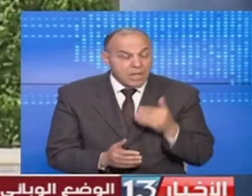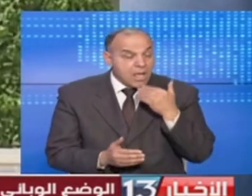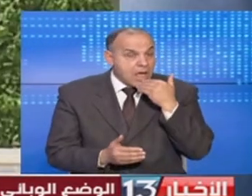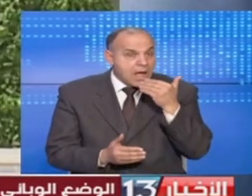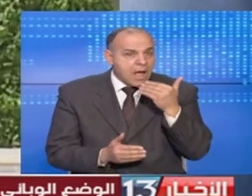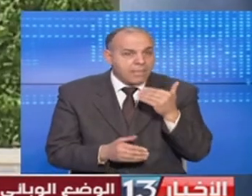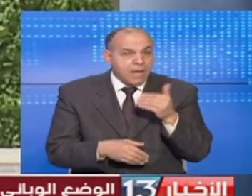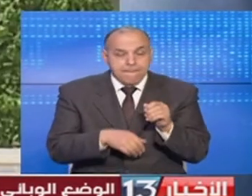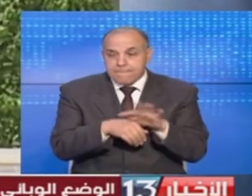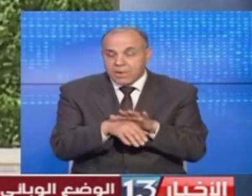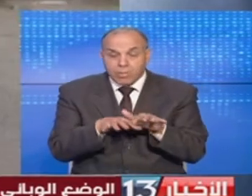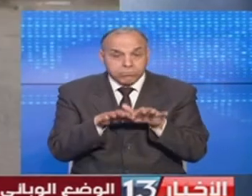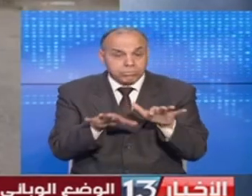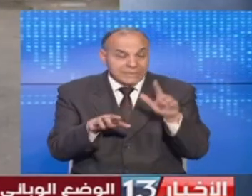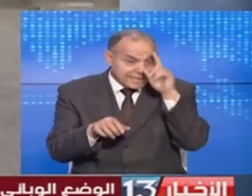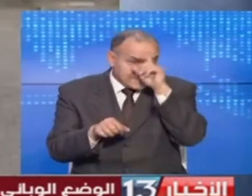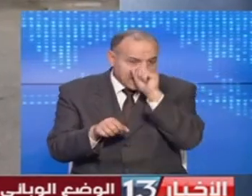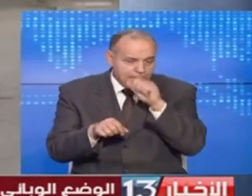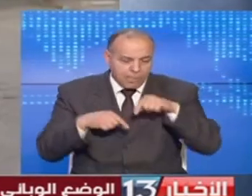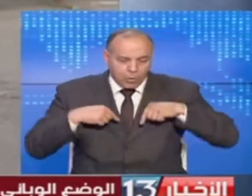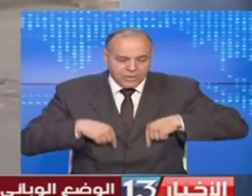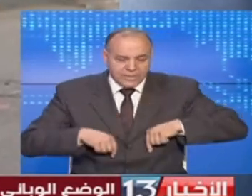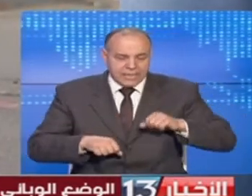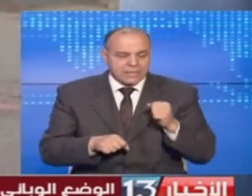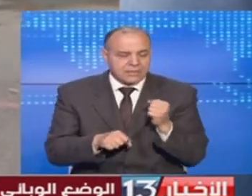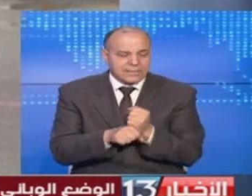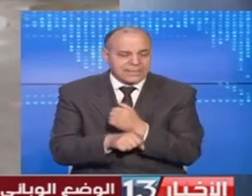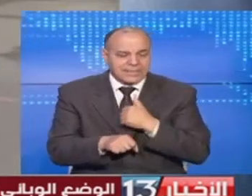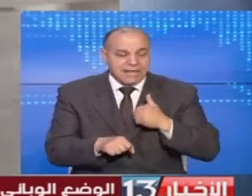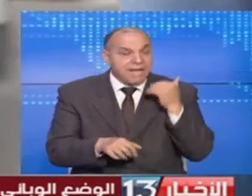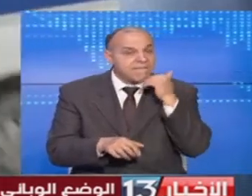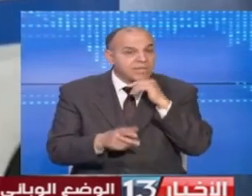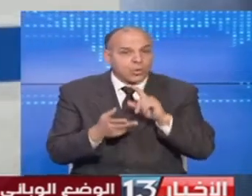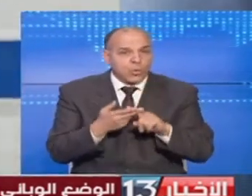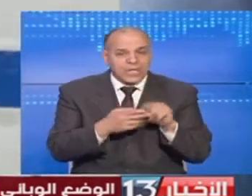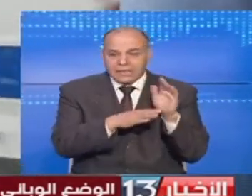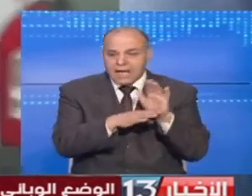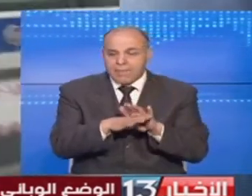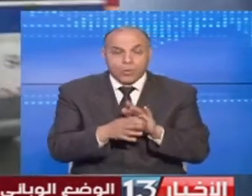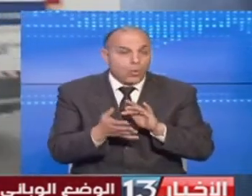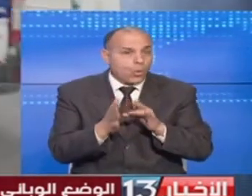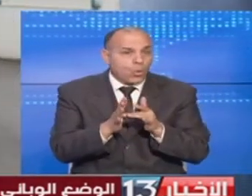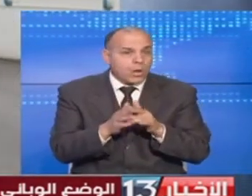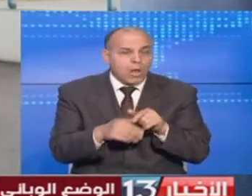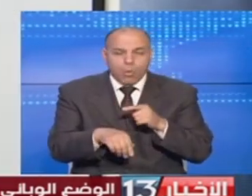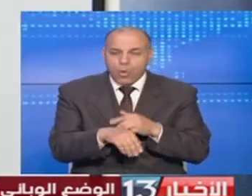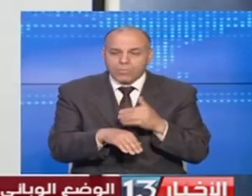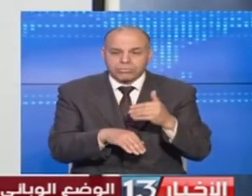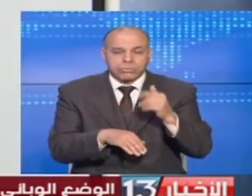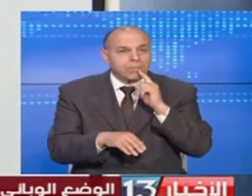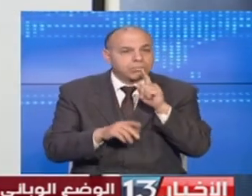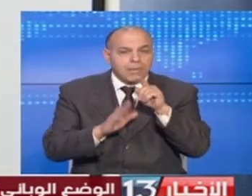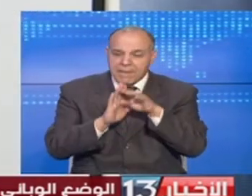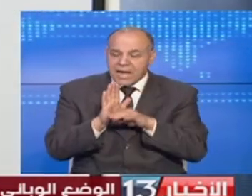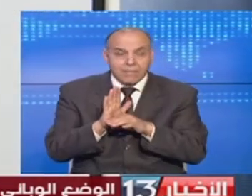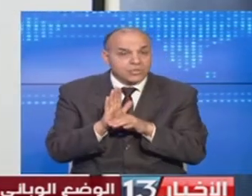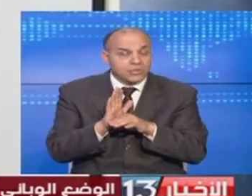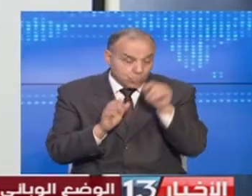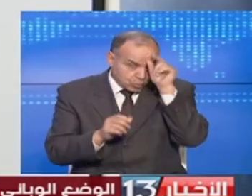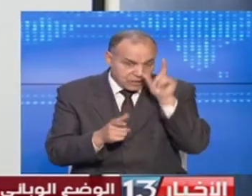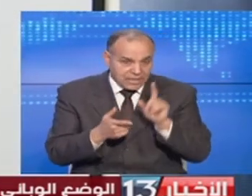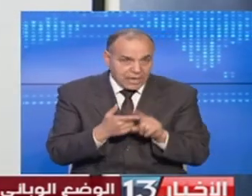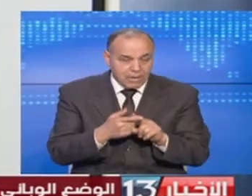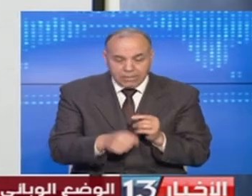ظل وضع وبائي دقيق تعمل وزاره الصحه على التسريع في تامين مختلف مراحل تنفيذ الاستراتيجيه الوطنيه